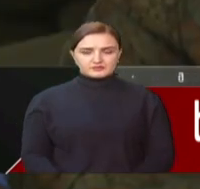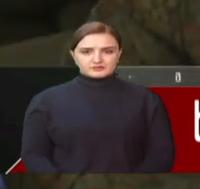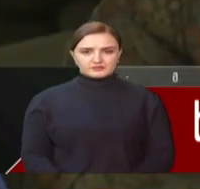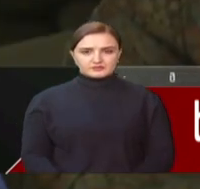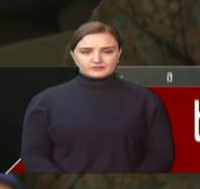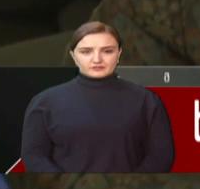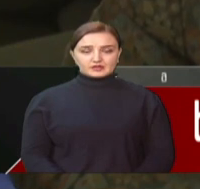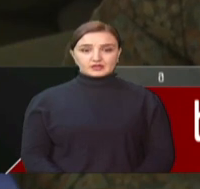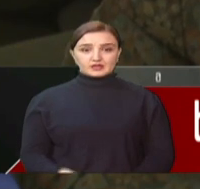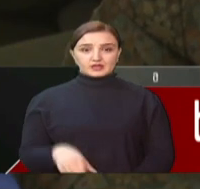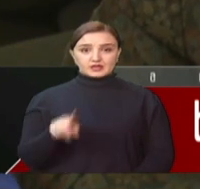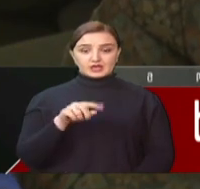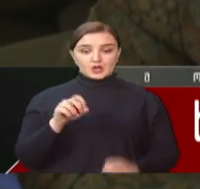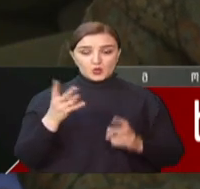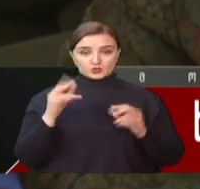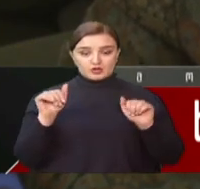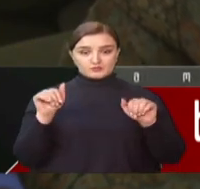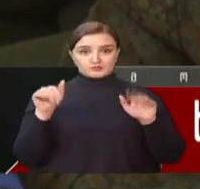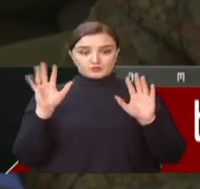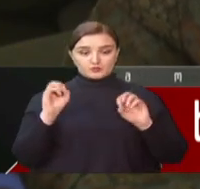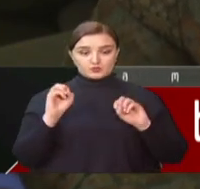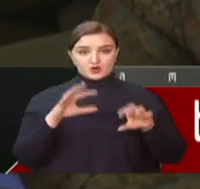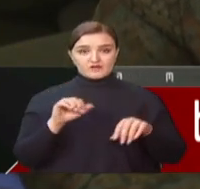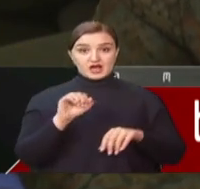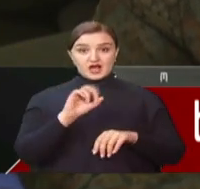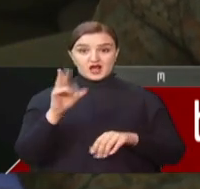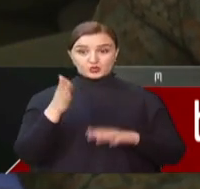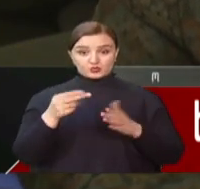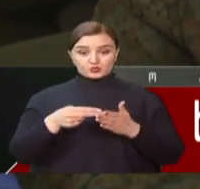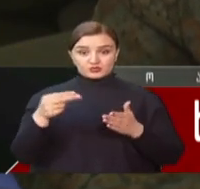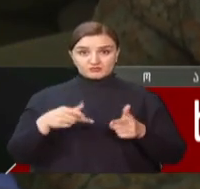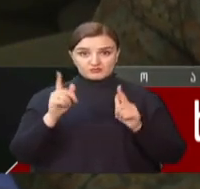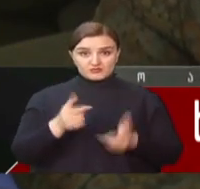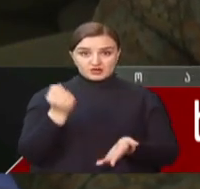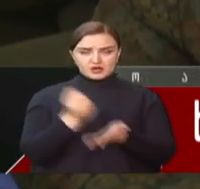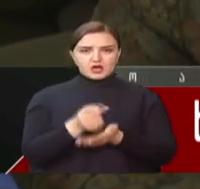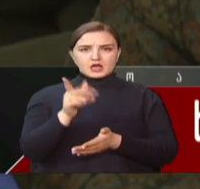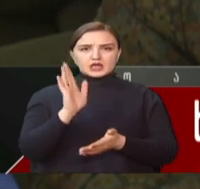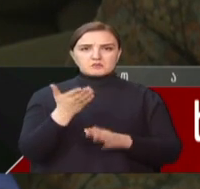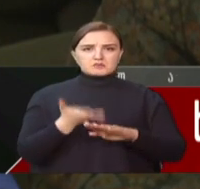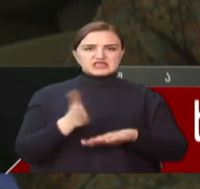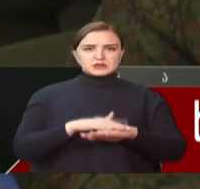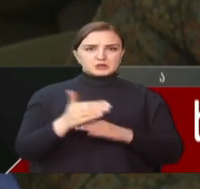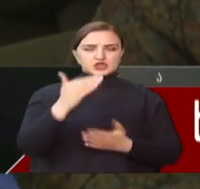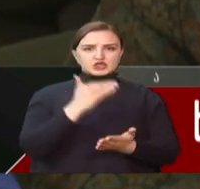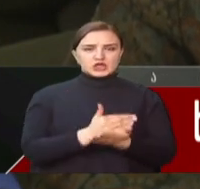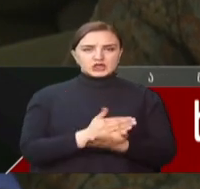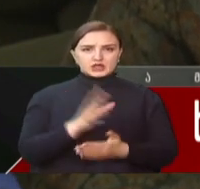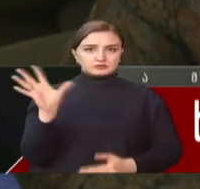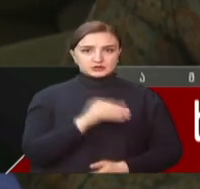Ana, ai ghet cheli, am gazrahoaze. An ძალიან მძიმე შედეგები თვის მოგიწევთ თვალის გასწორება.